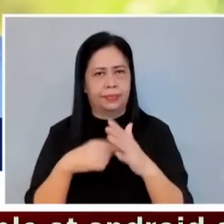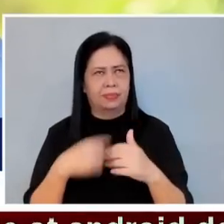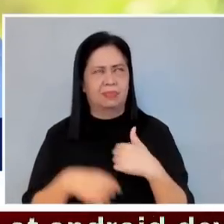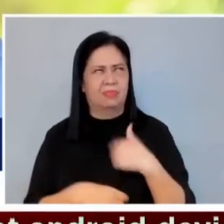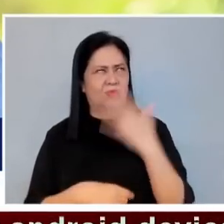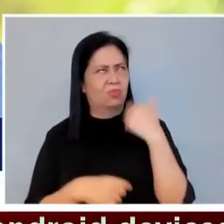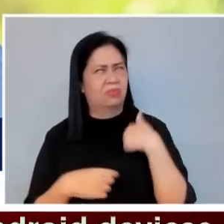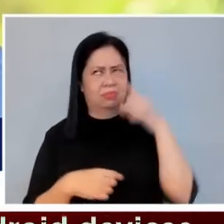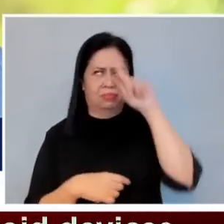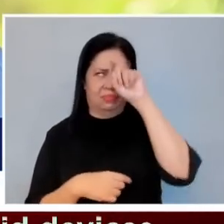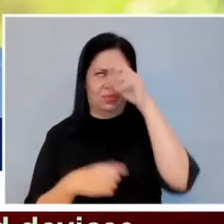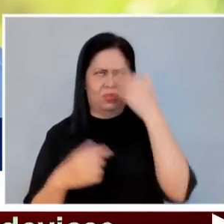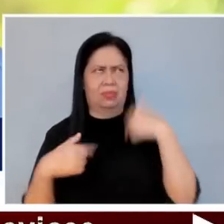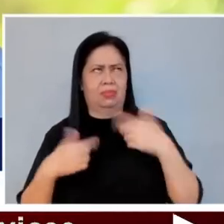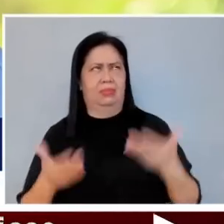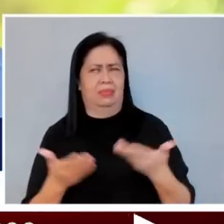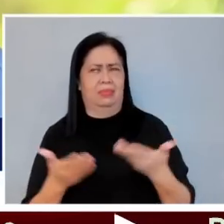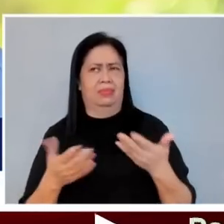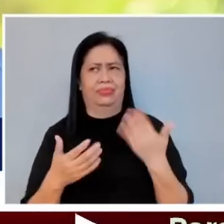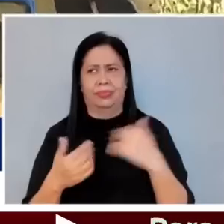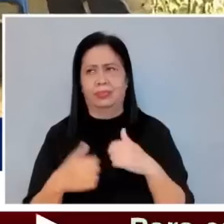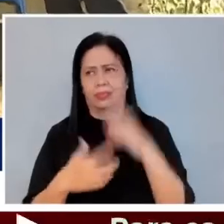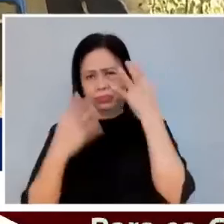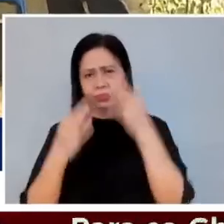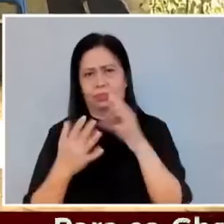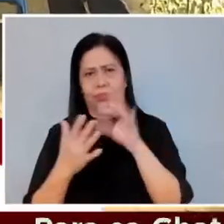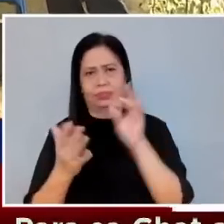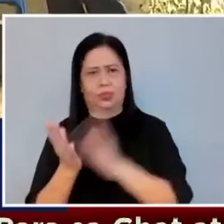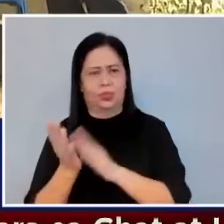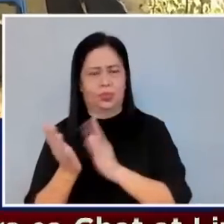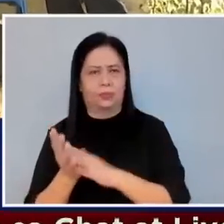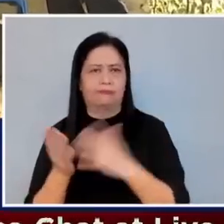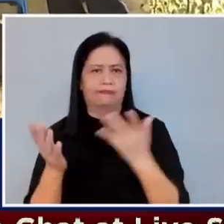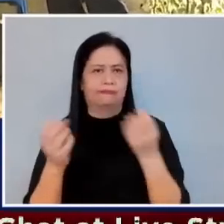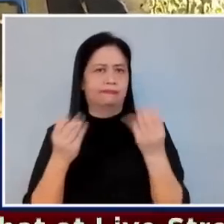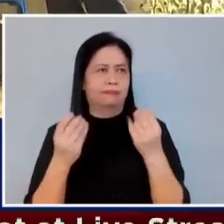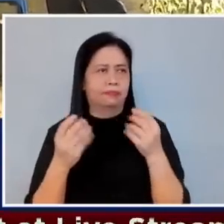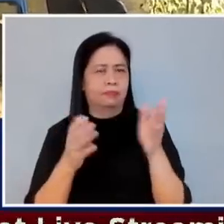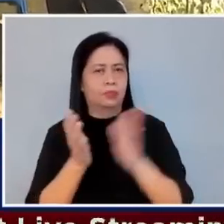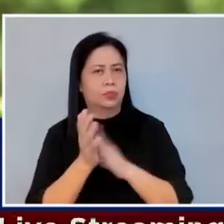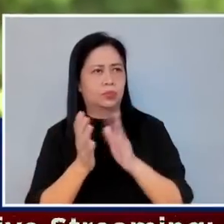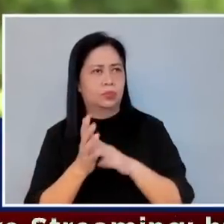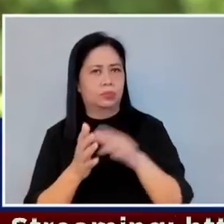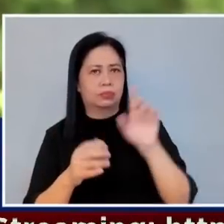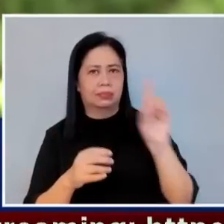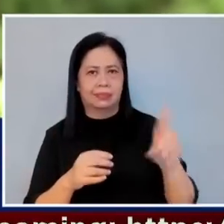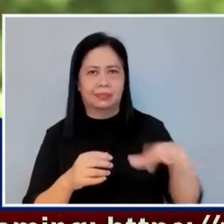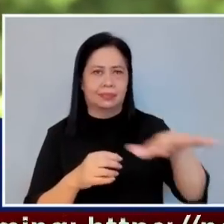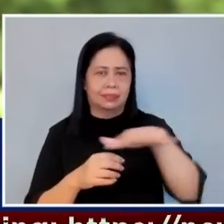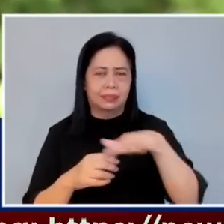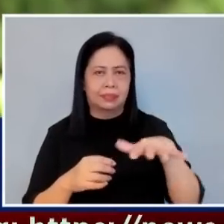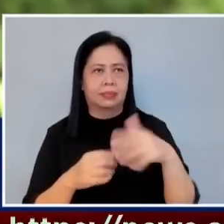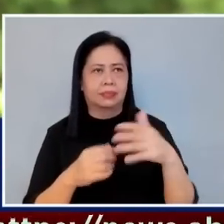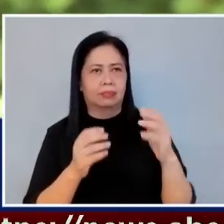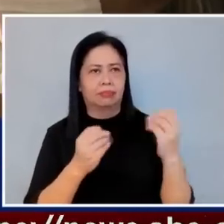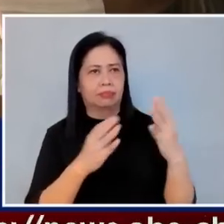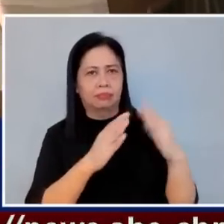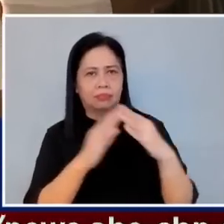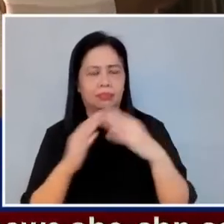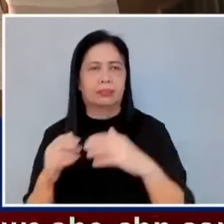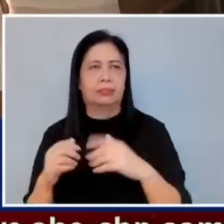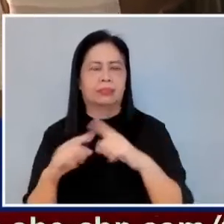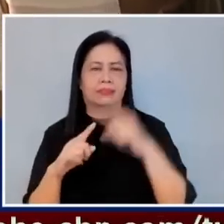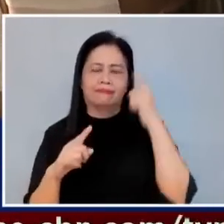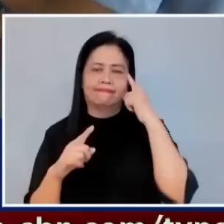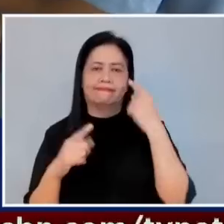nandito, ganun. Kumbaga, bakit ba ito yung napuntaan ko school, kumbaga marami ng puskil sa baba. Pero kumbaga sa loob-loob ko nang po, ito